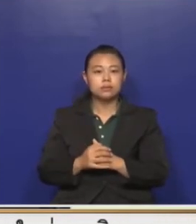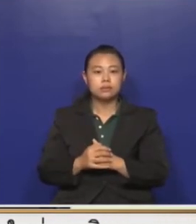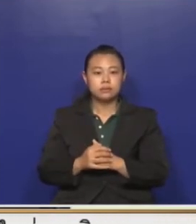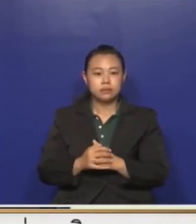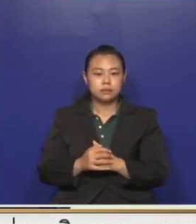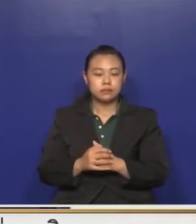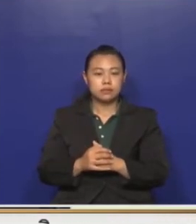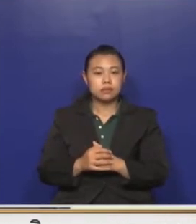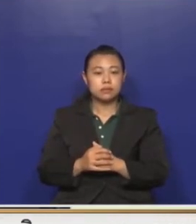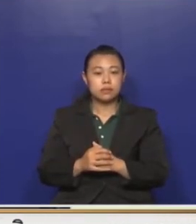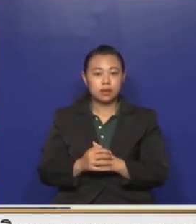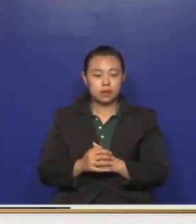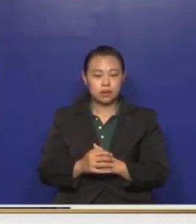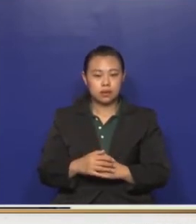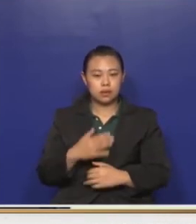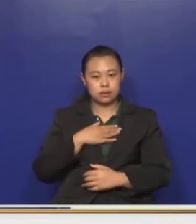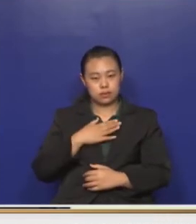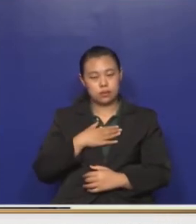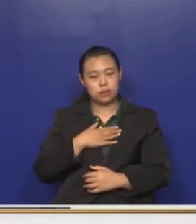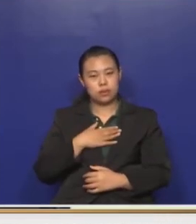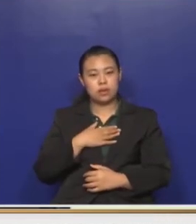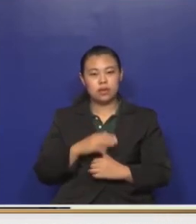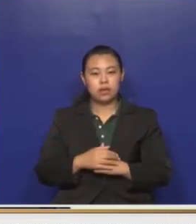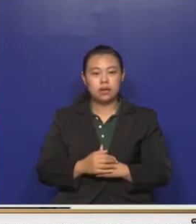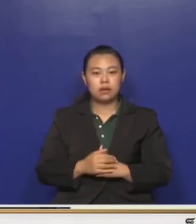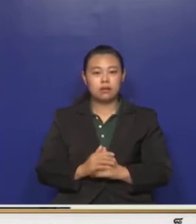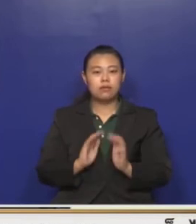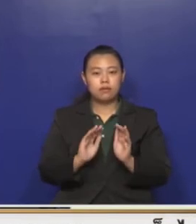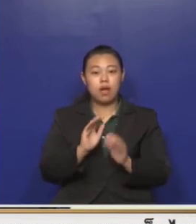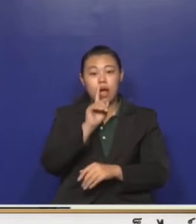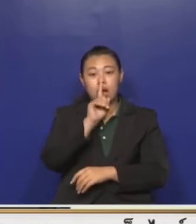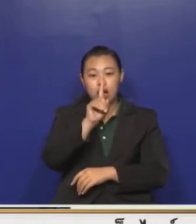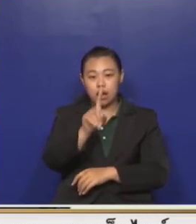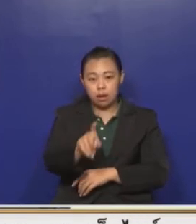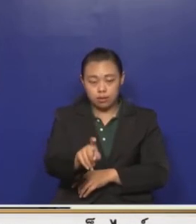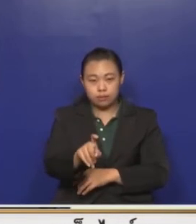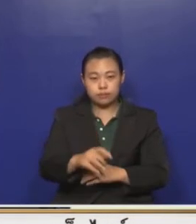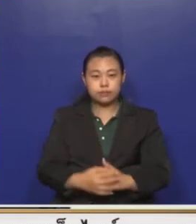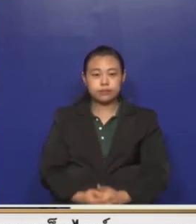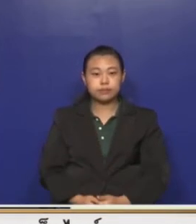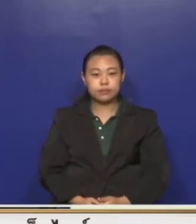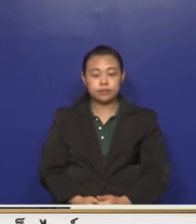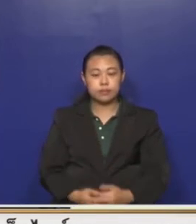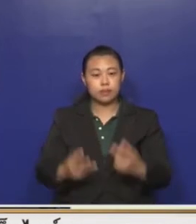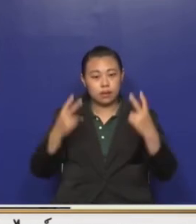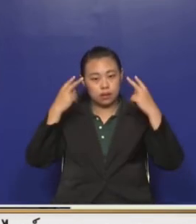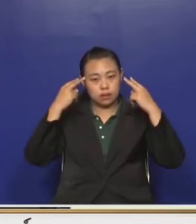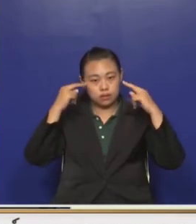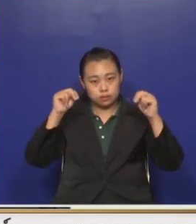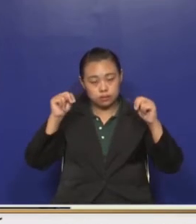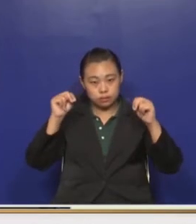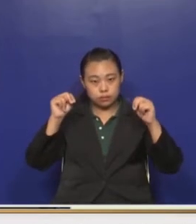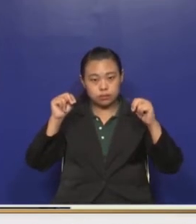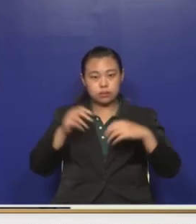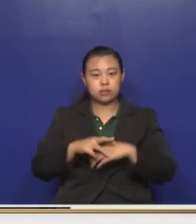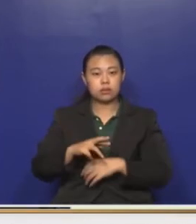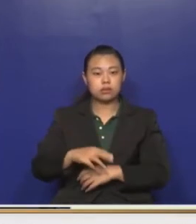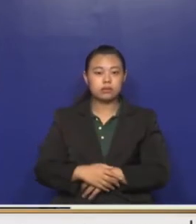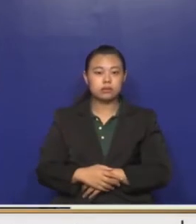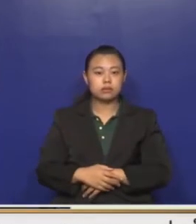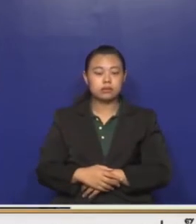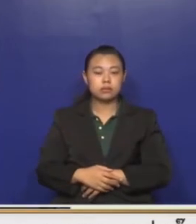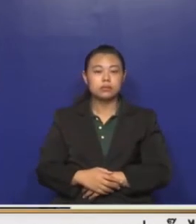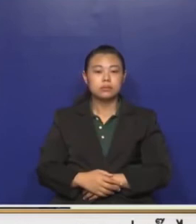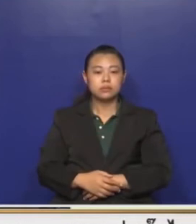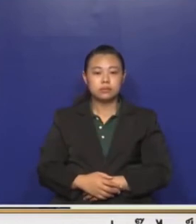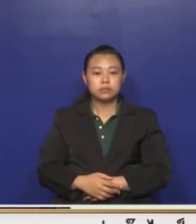เพราฉะนั้นผมจึงอยากฝากกราบถามท่านรัมุตรีอยท่านนายกมุตรี็น ข